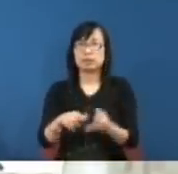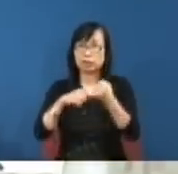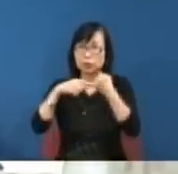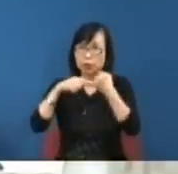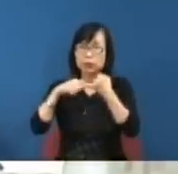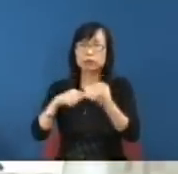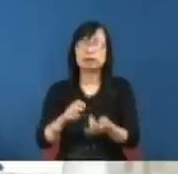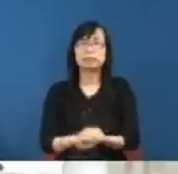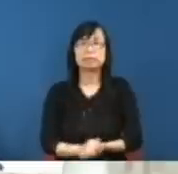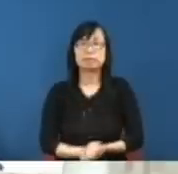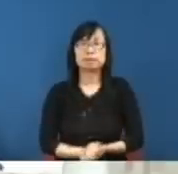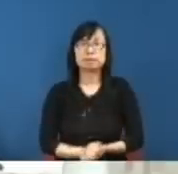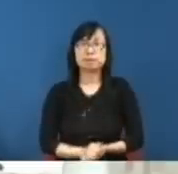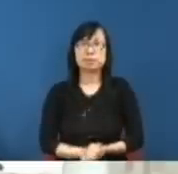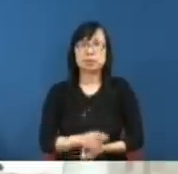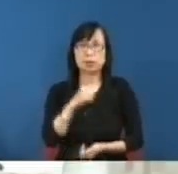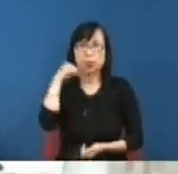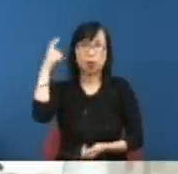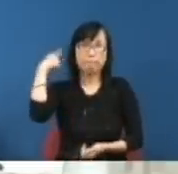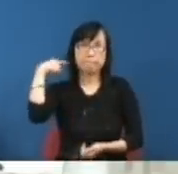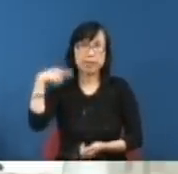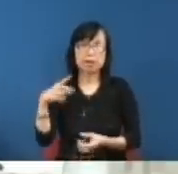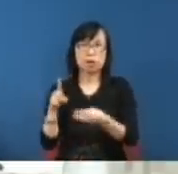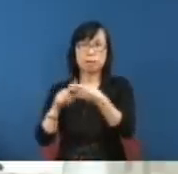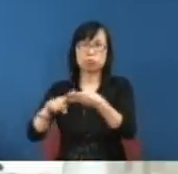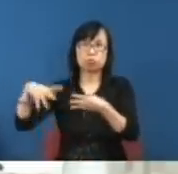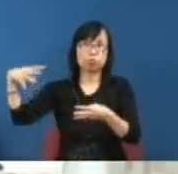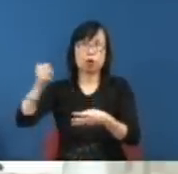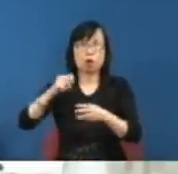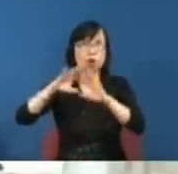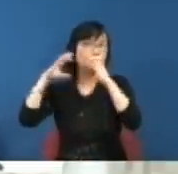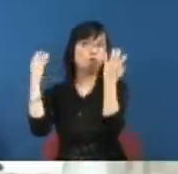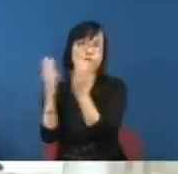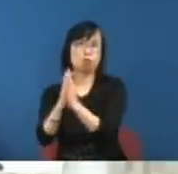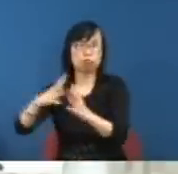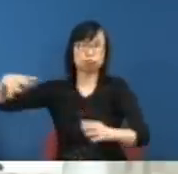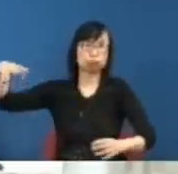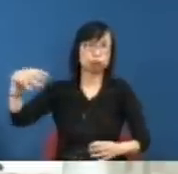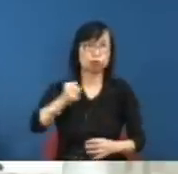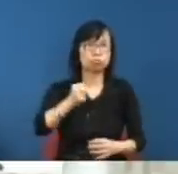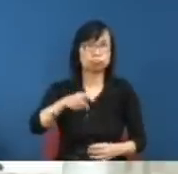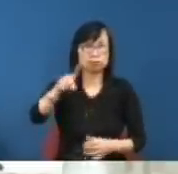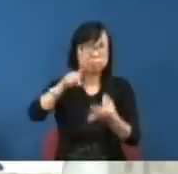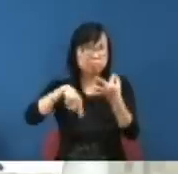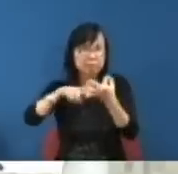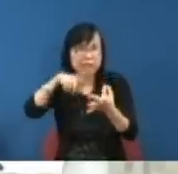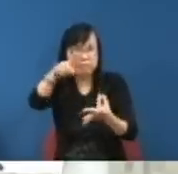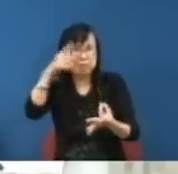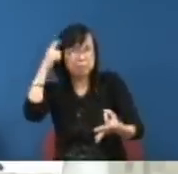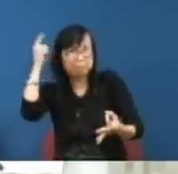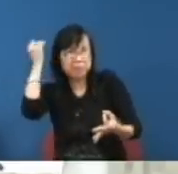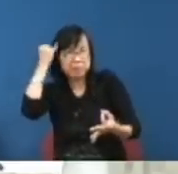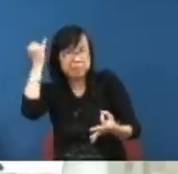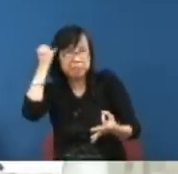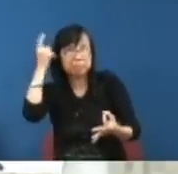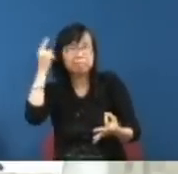一個又係另外出咗一個美國嘅民主黨總統啦，一個咧嗰、那個咧就叫做卡達，我唔知道大家知唔知啦。卡